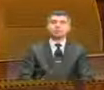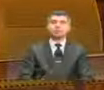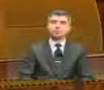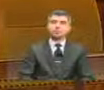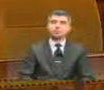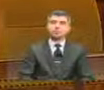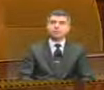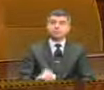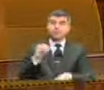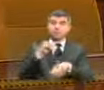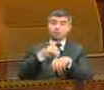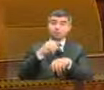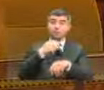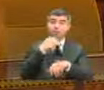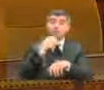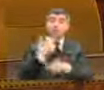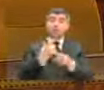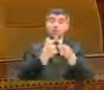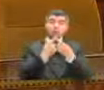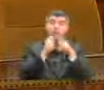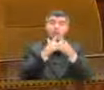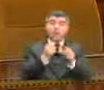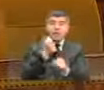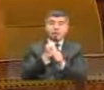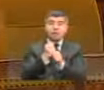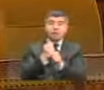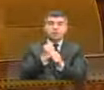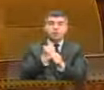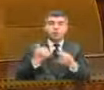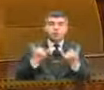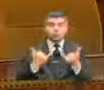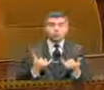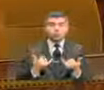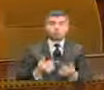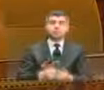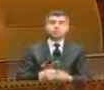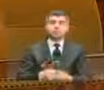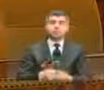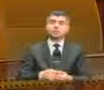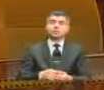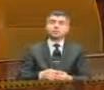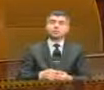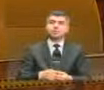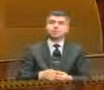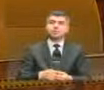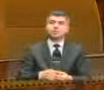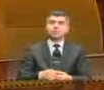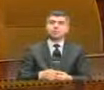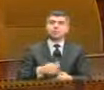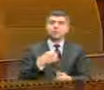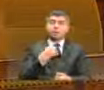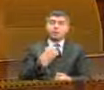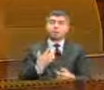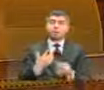وقيمة هذه الأطر التي تشتغل اليوم سيد وزير. إلا أن كاين هناك